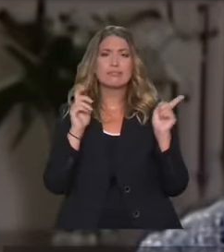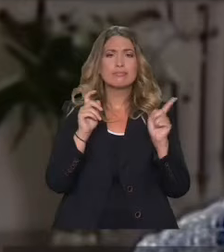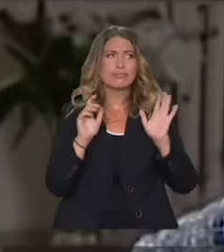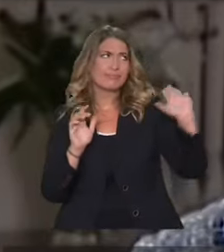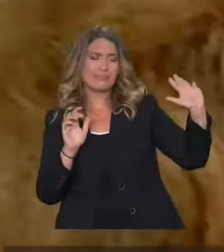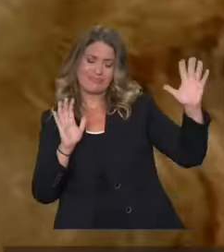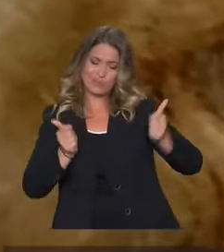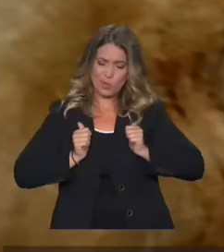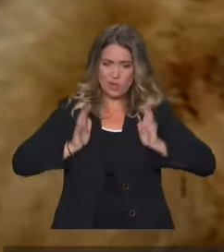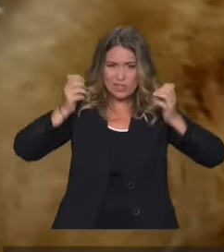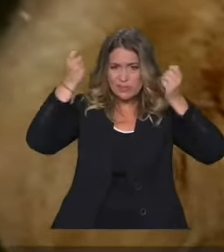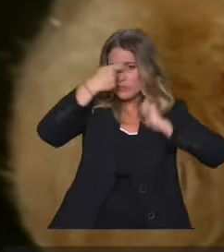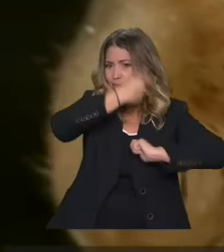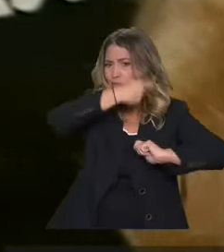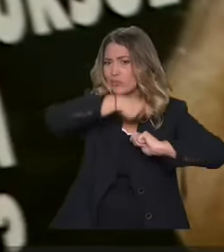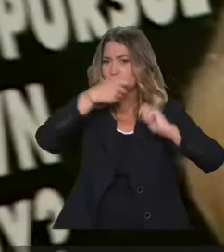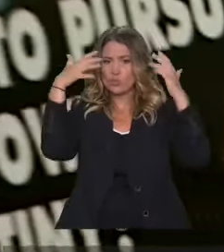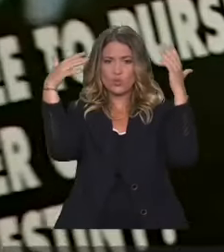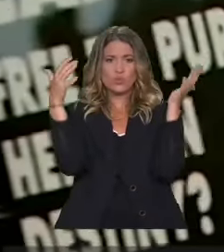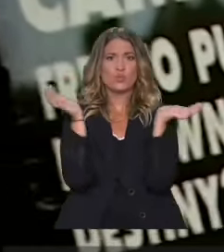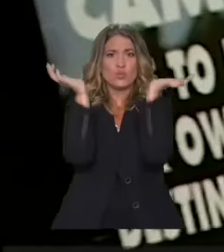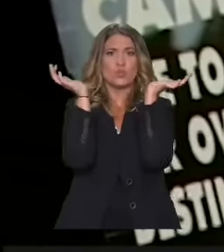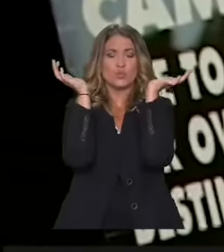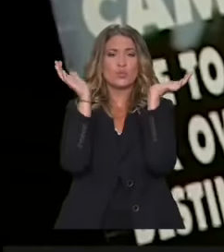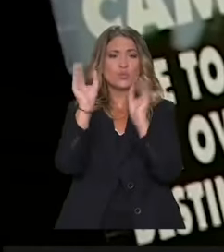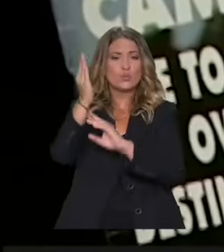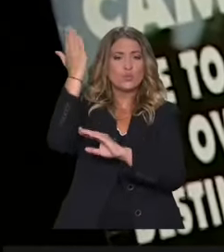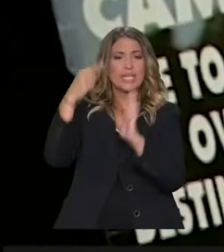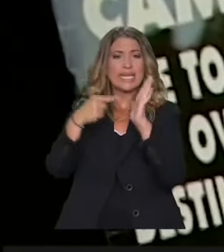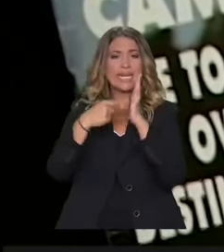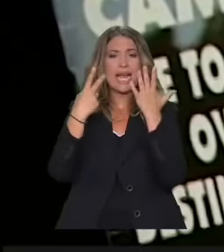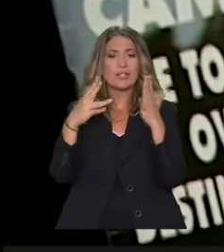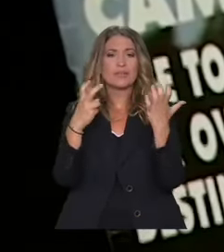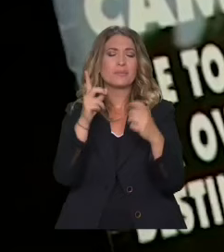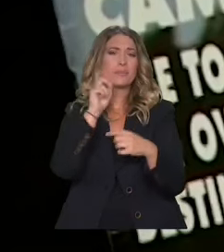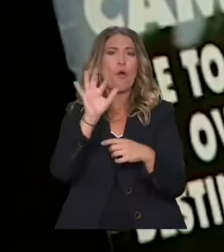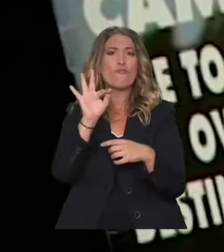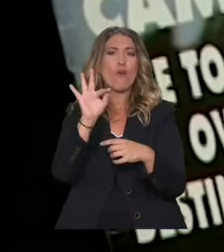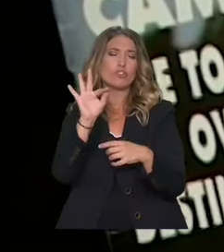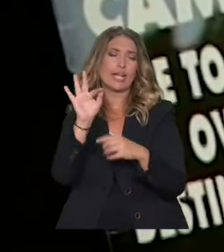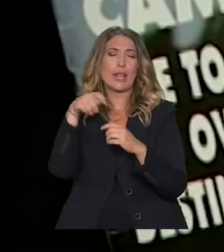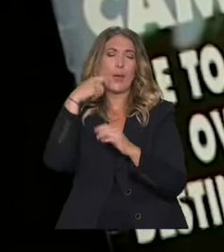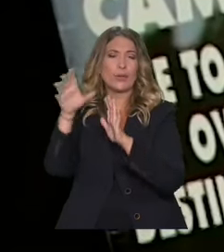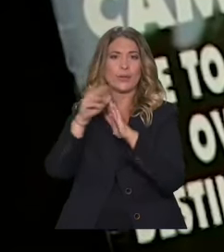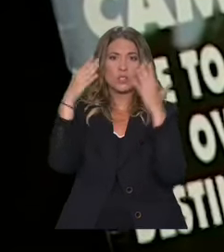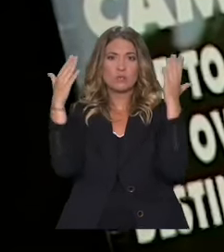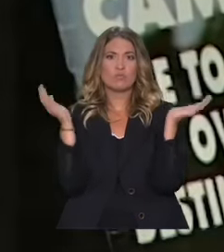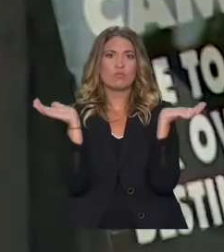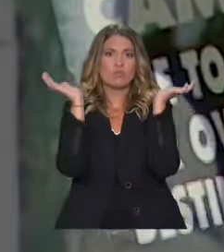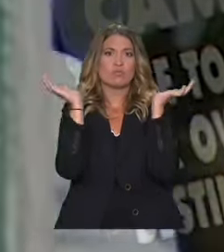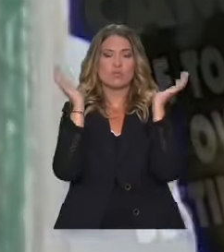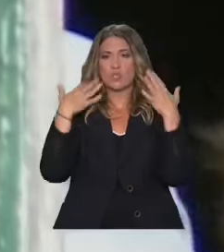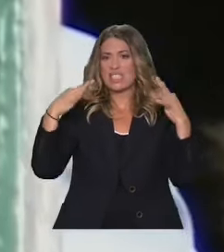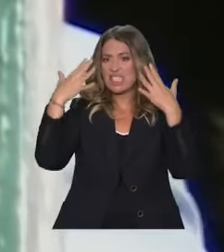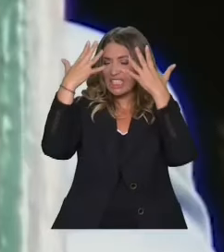it. And she always had a kind of 1970s bad fire faucet. Η αιώνια αυτή έφηβη με τα φουντωτά ξανθά